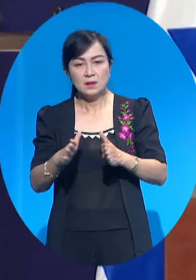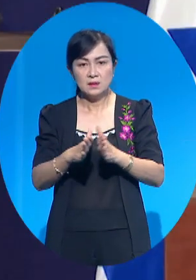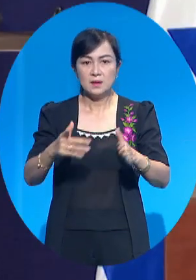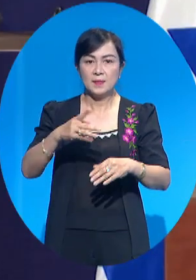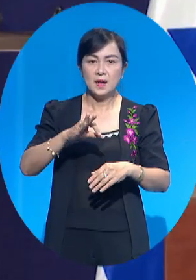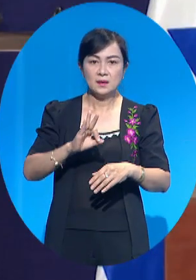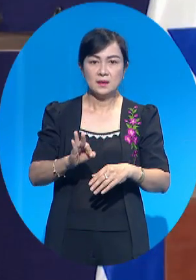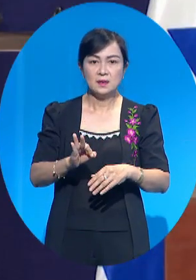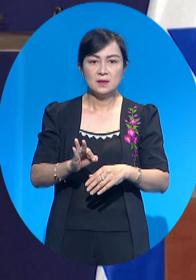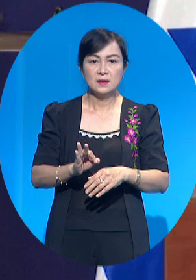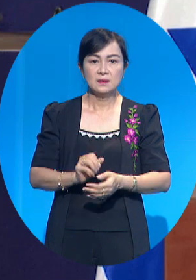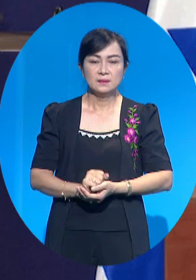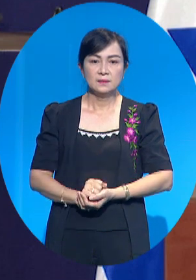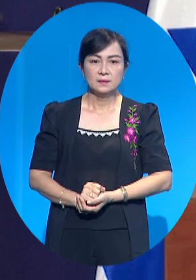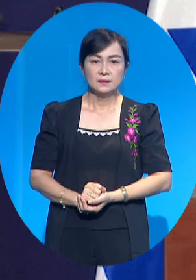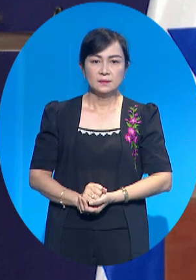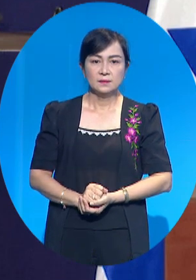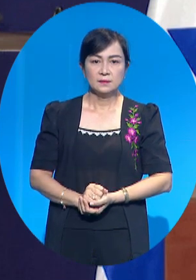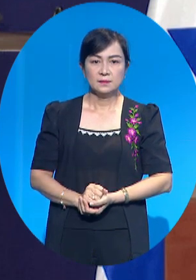Palestine vô tội như toàn thể thế giới